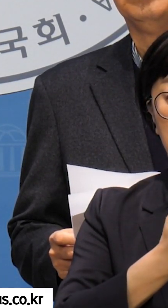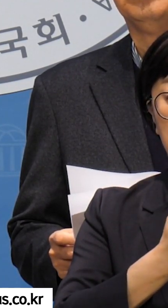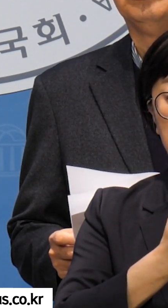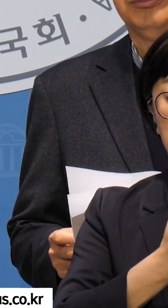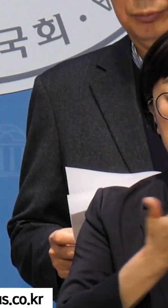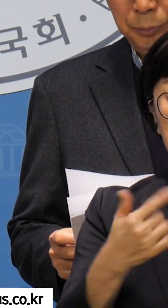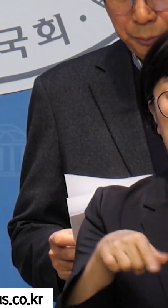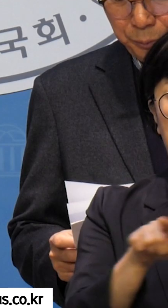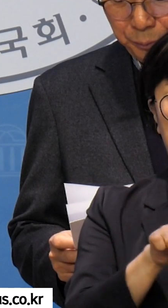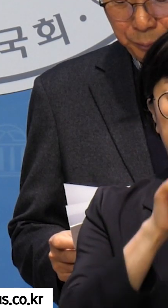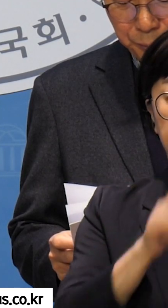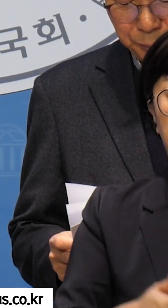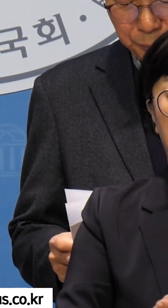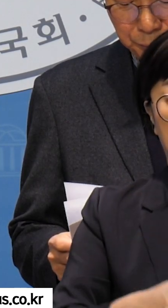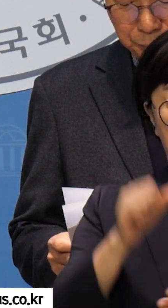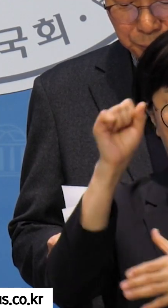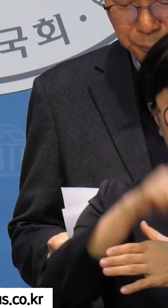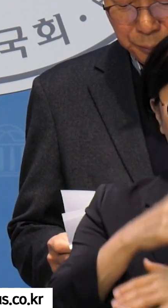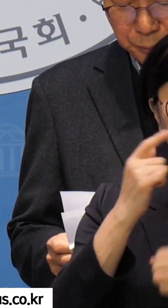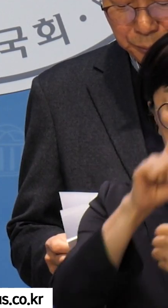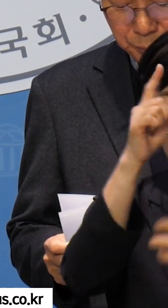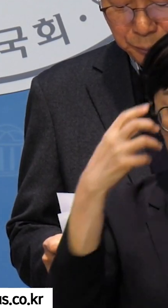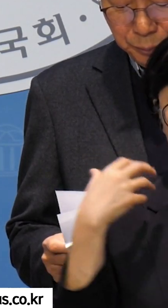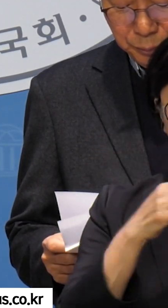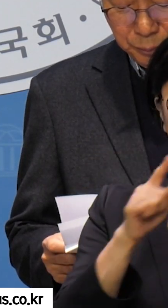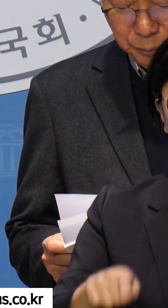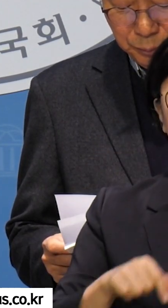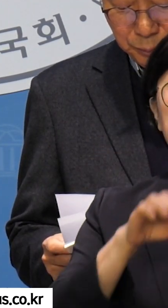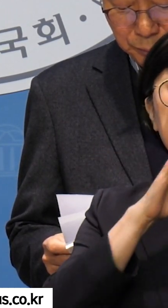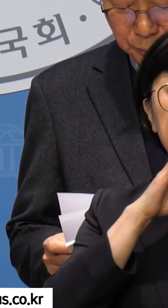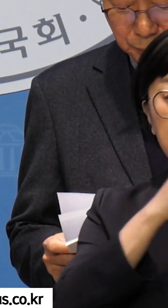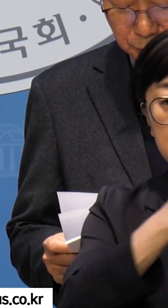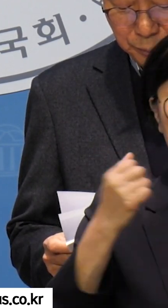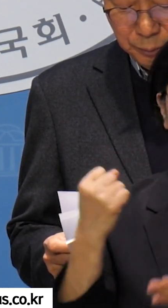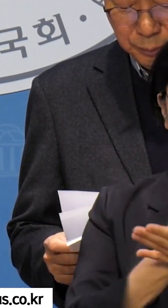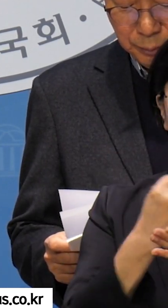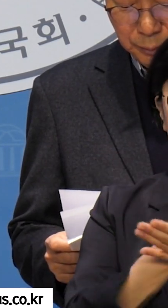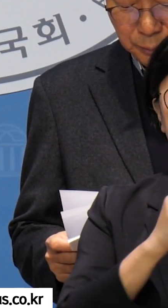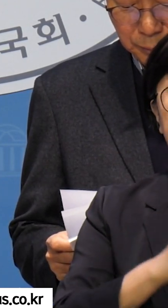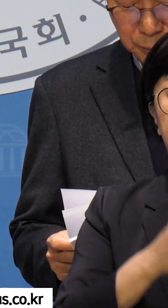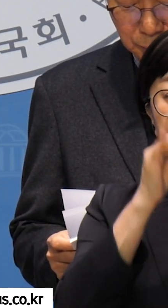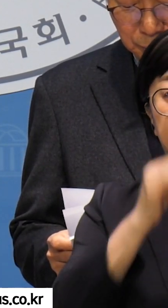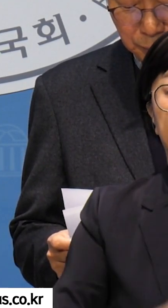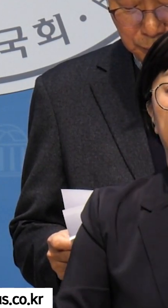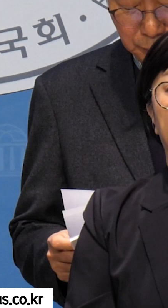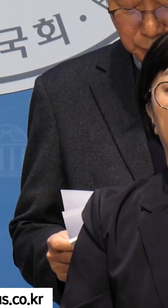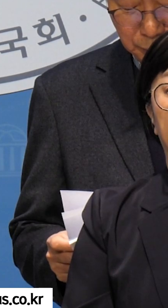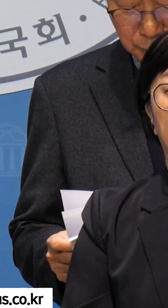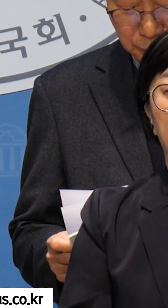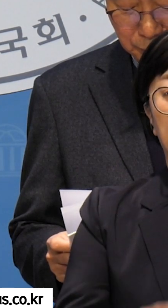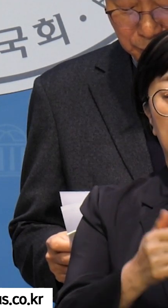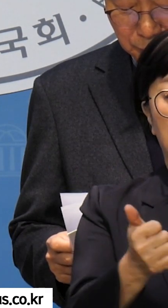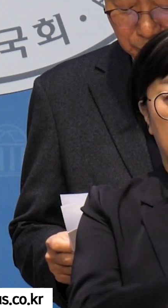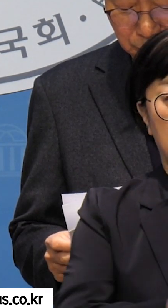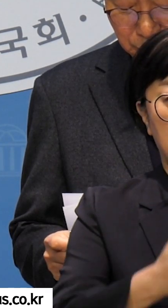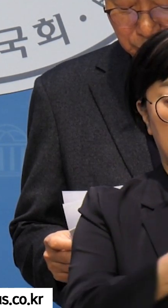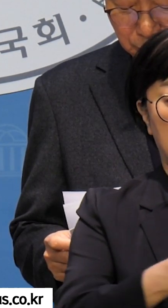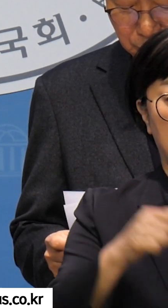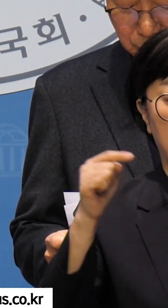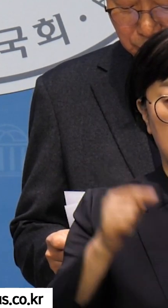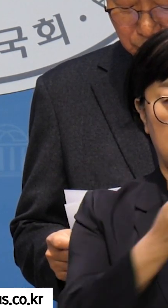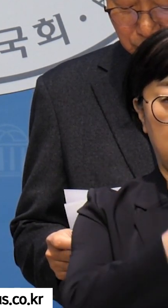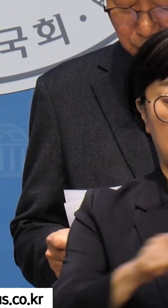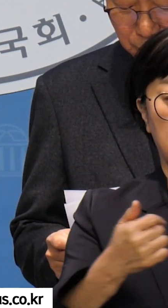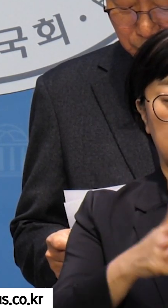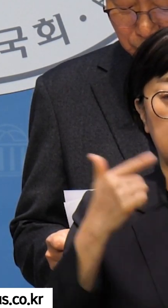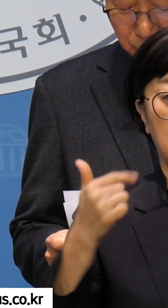주움을 주고자 했습니다. 수용하지 못한 정부에 깊은 유감을 표합니다. 소위 논의를 무력화시키고